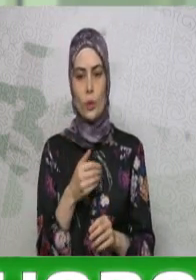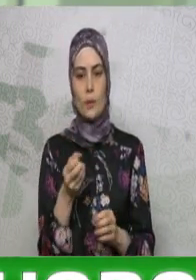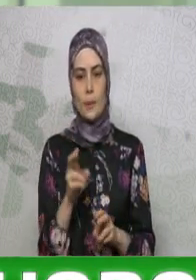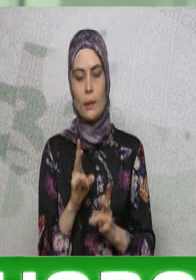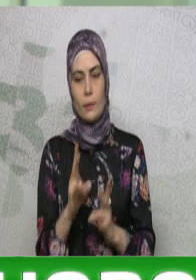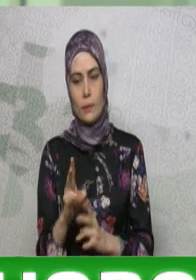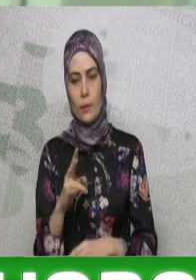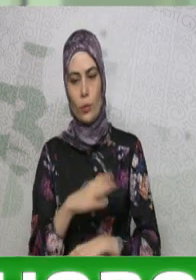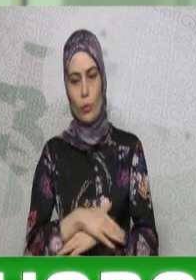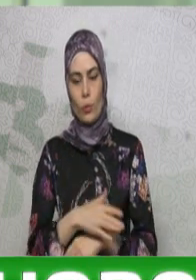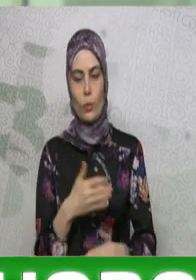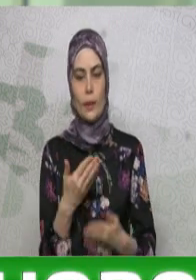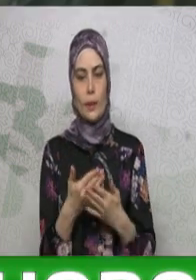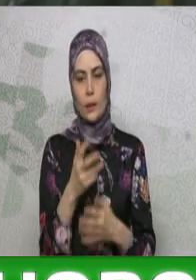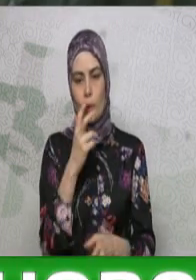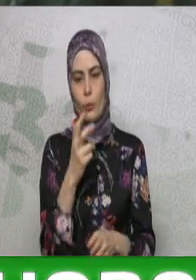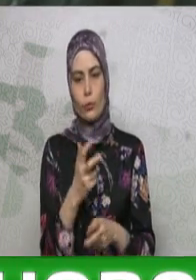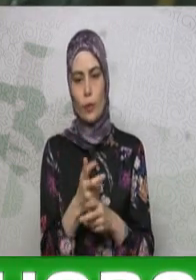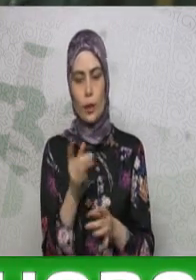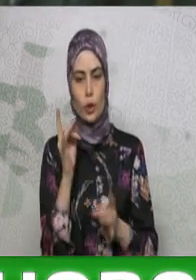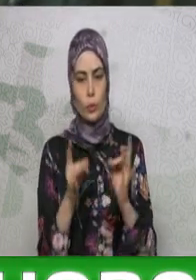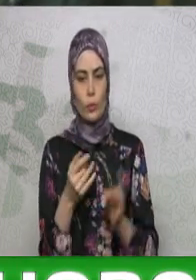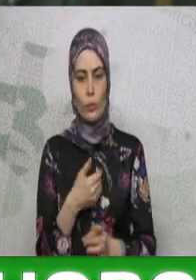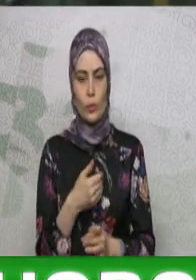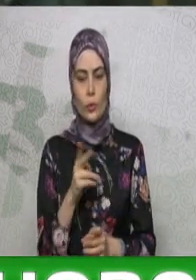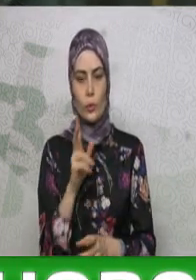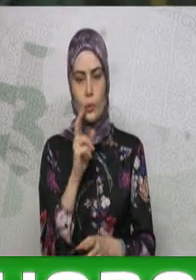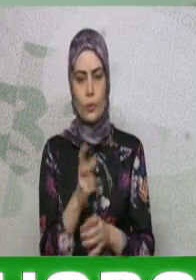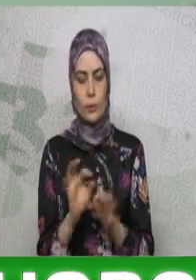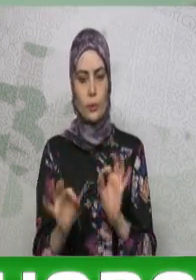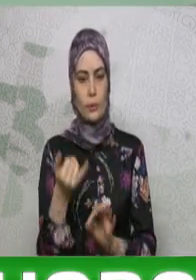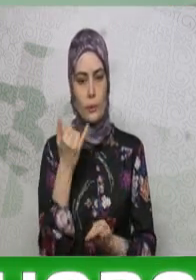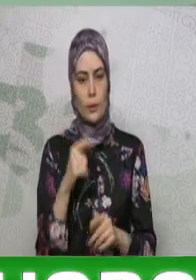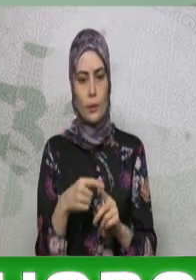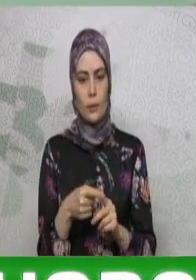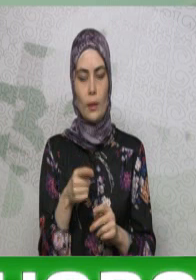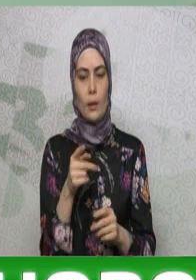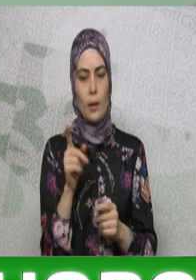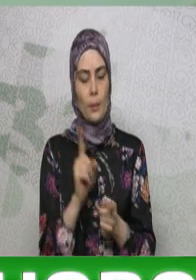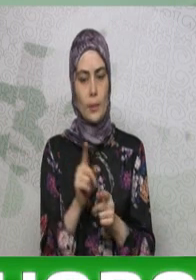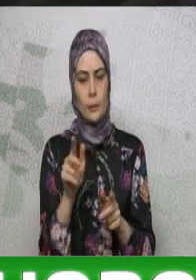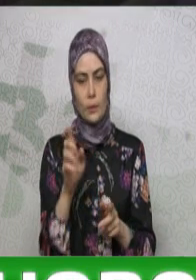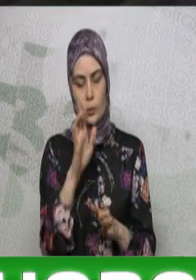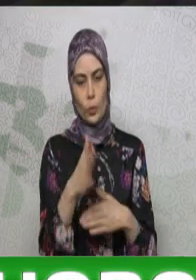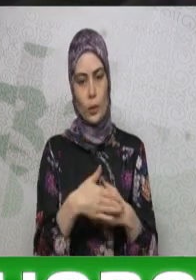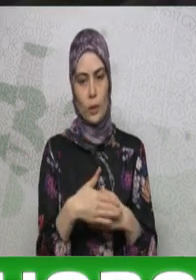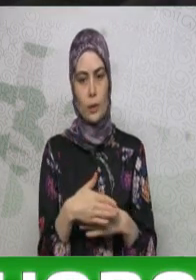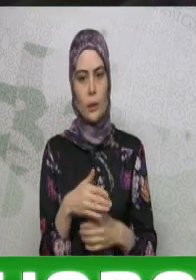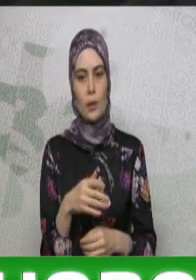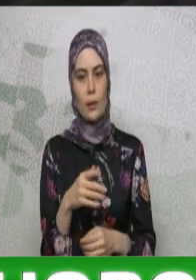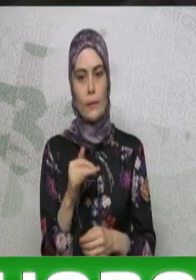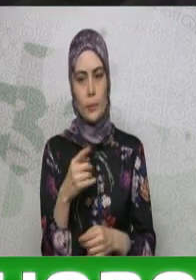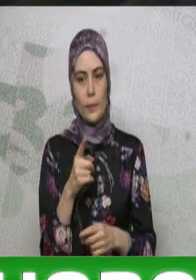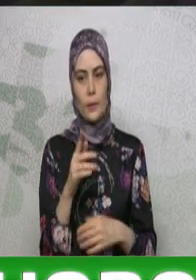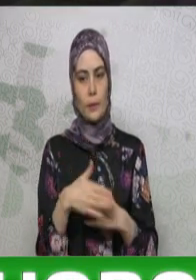уроки, разогнать скуку или навести шум. При этом злоумышленники уверены, что им это сойдет с рук. Однако в спецслужбах говорят, что